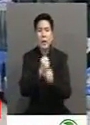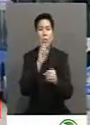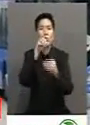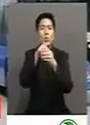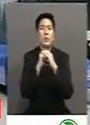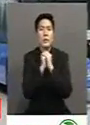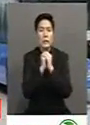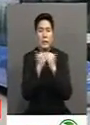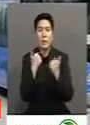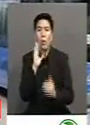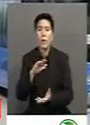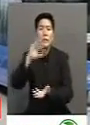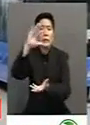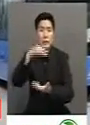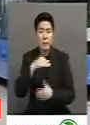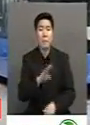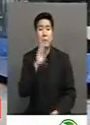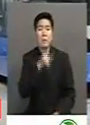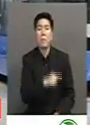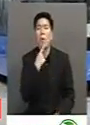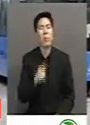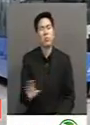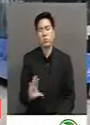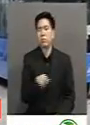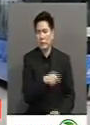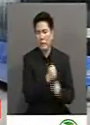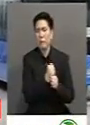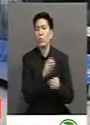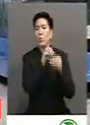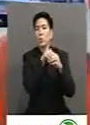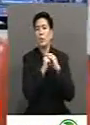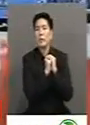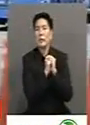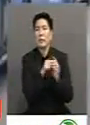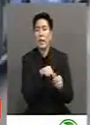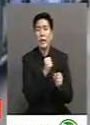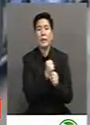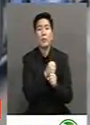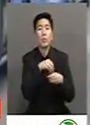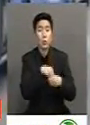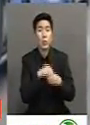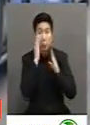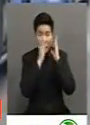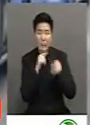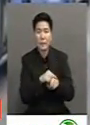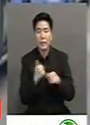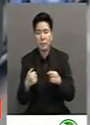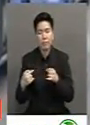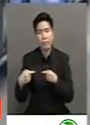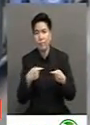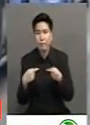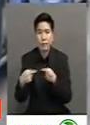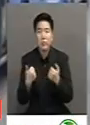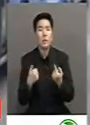นขณะที่ผู้ที่นำเข้ามานะคะคือบริษัท Best Wind Group ค่ะยืนยันรถเมย์นี้ผลิตที่มาเลเซียค่ะดังนั้นตอนนี้คสมกท